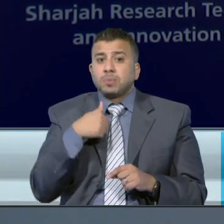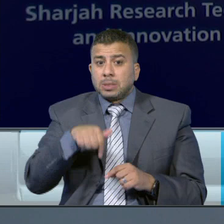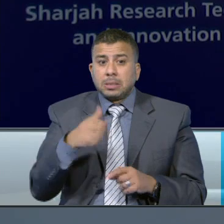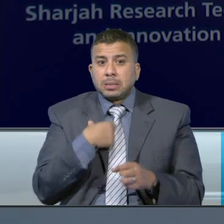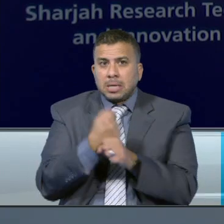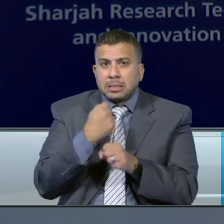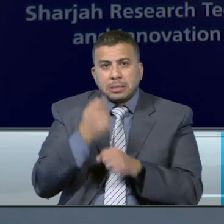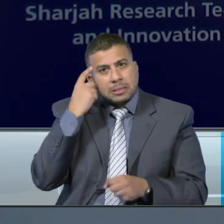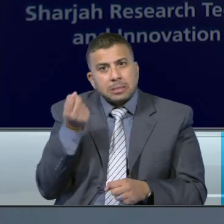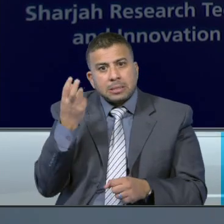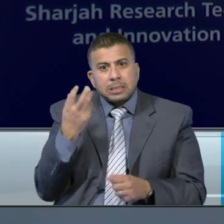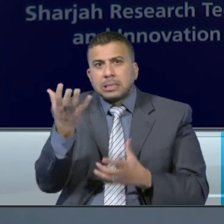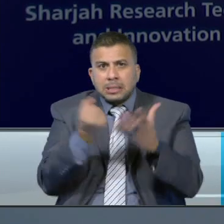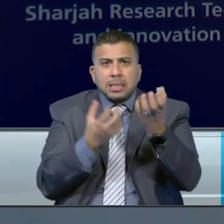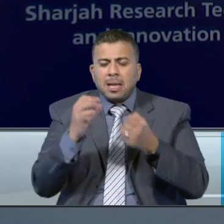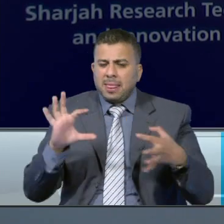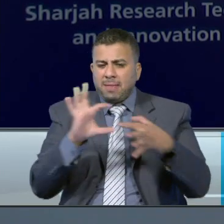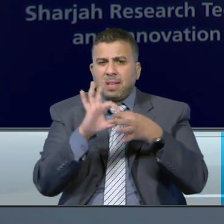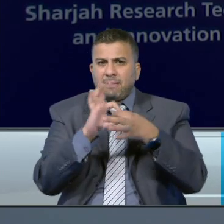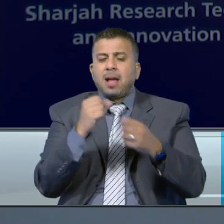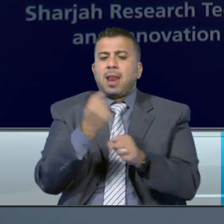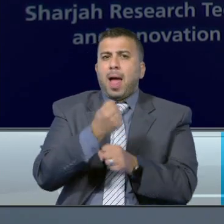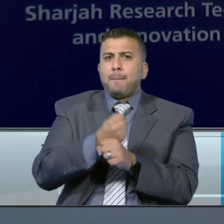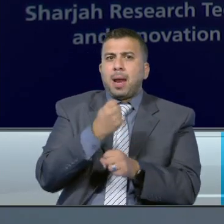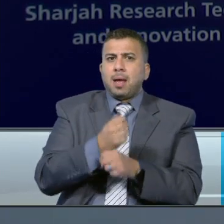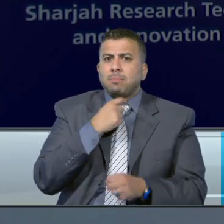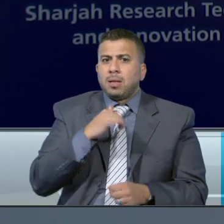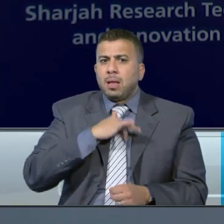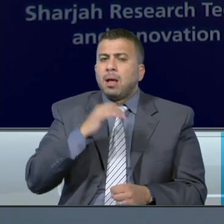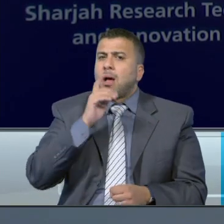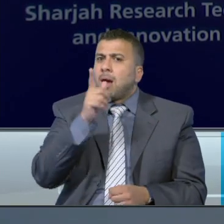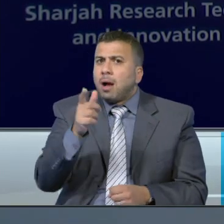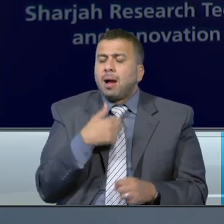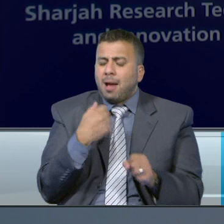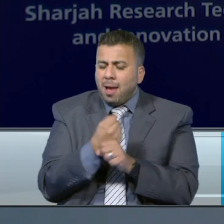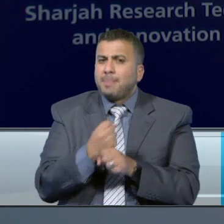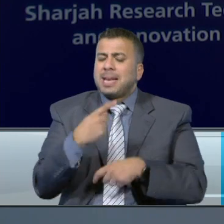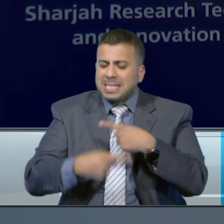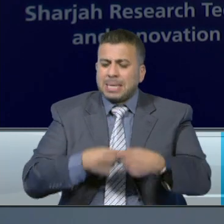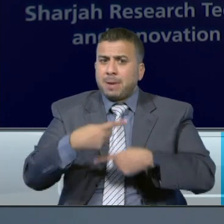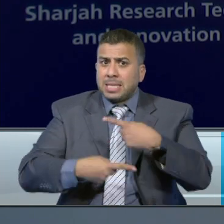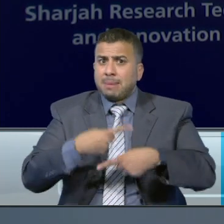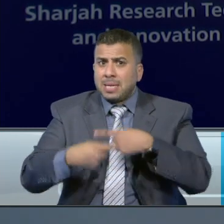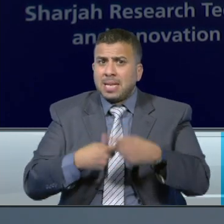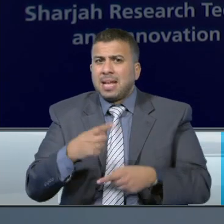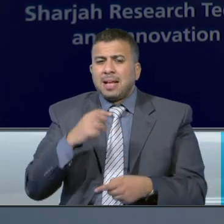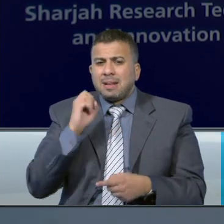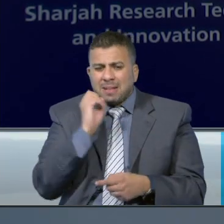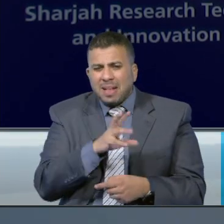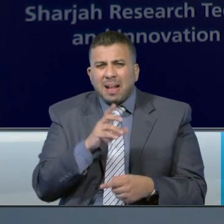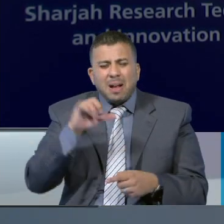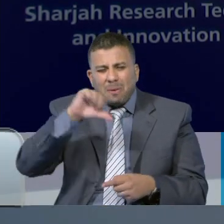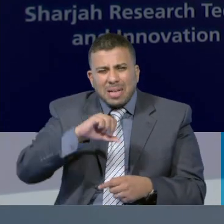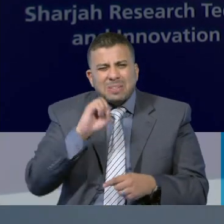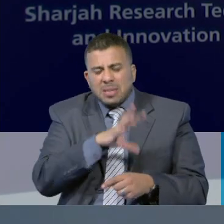ونقد المقترحات للدخول في اتفاقيات العمل التي ننوي تخصيصها، والعمل على الاستمرار في التخلص من النفايات الصلبة.